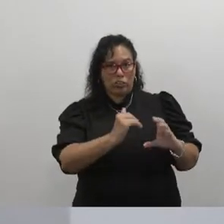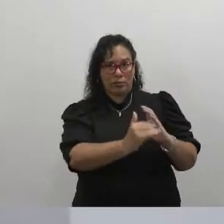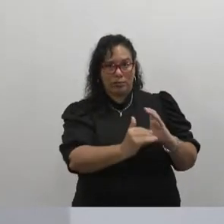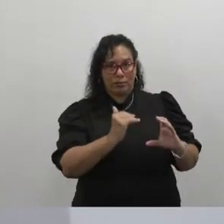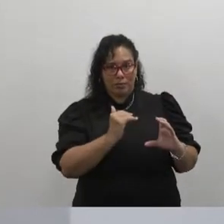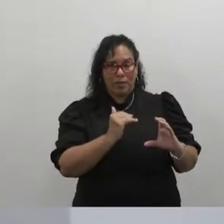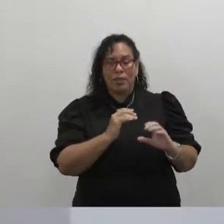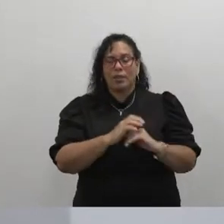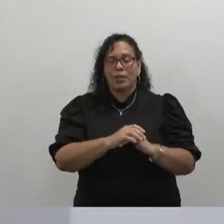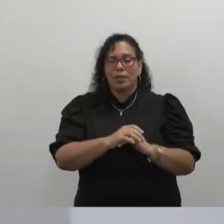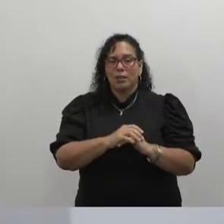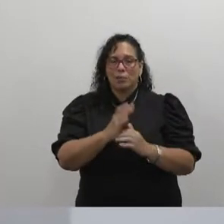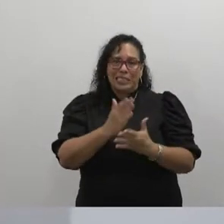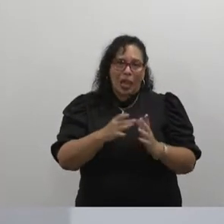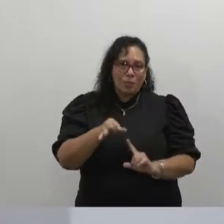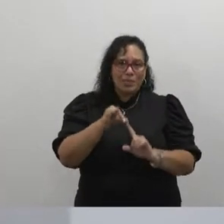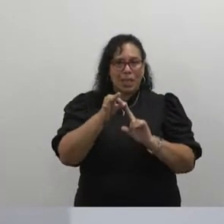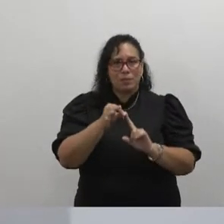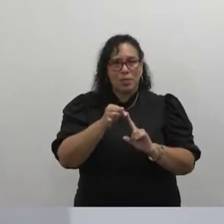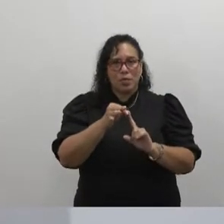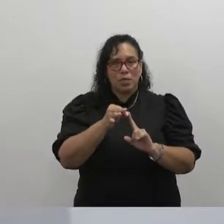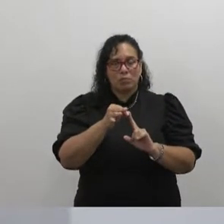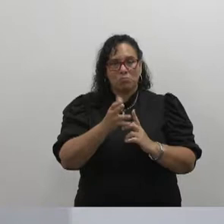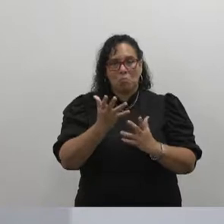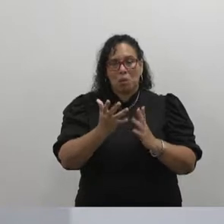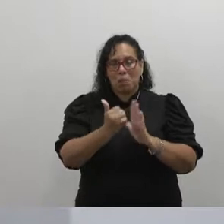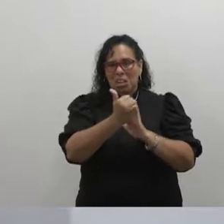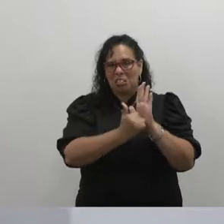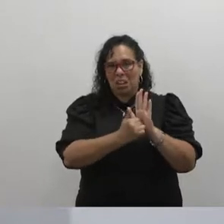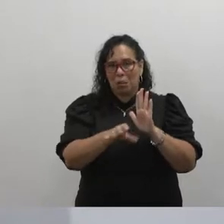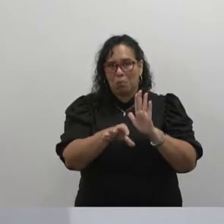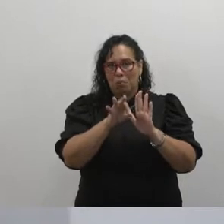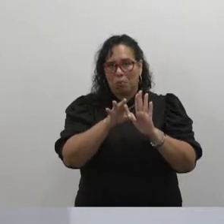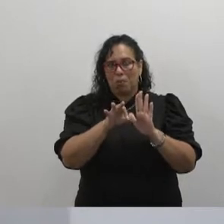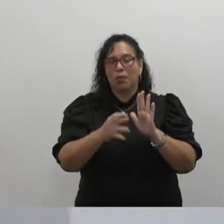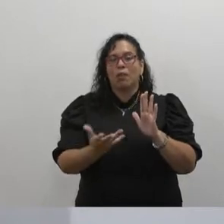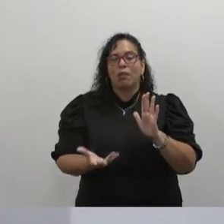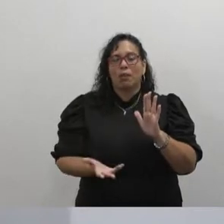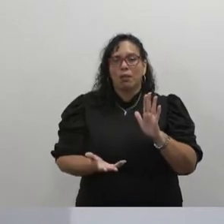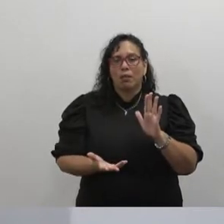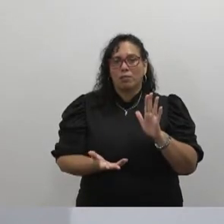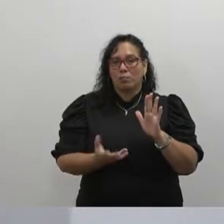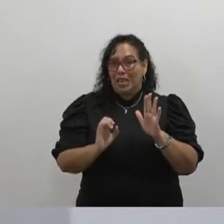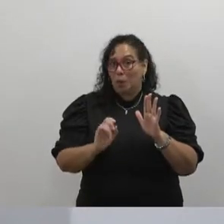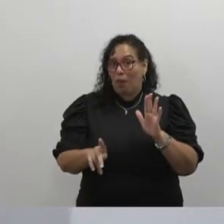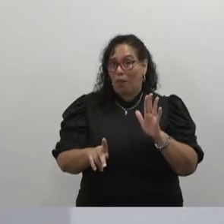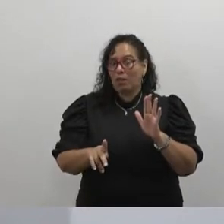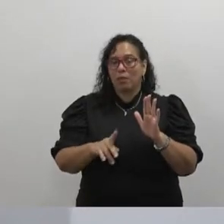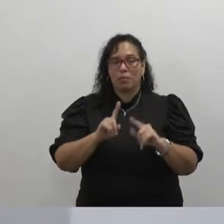từ lề chụp nói này mui chia là cái nào cần chọc.